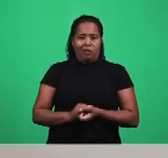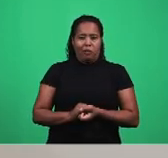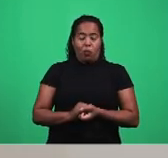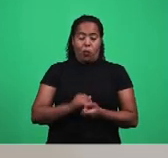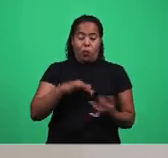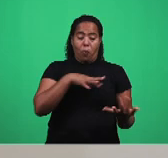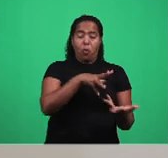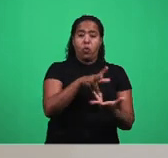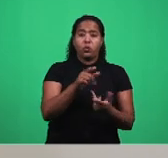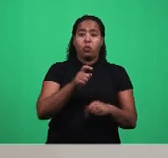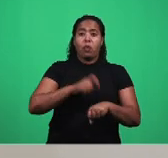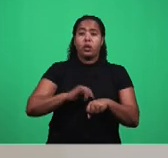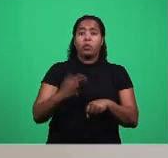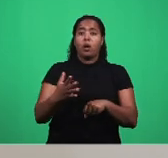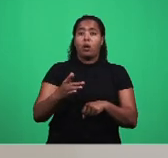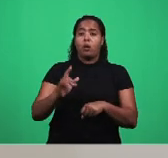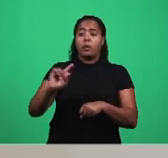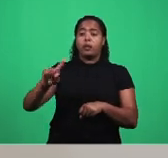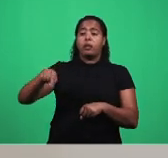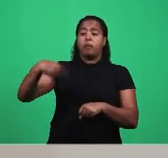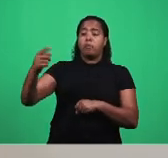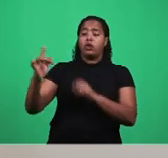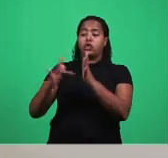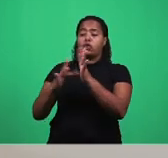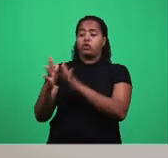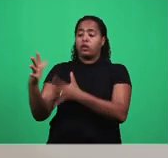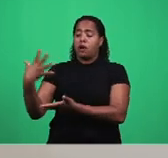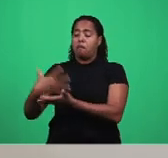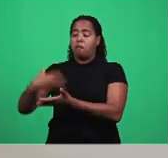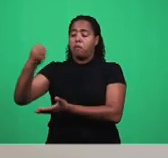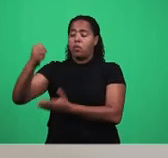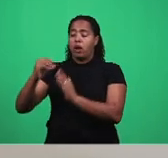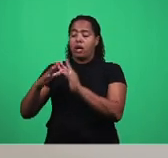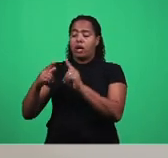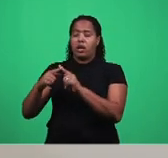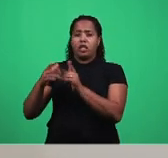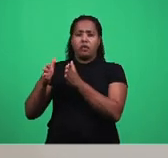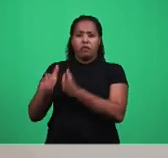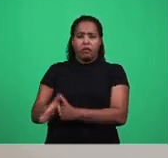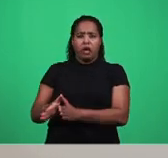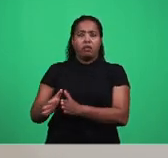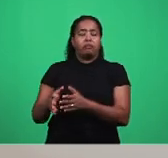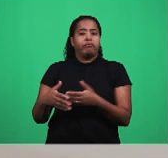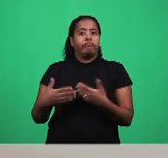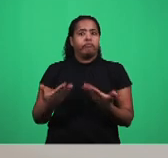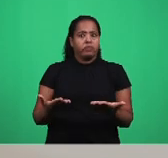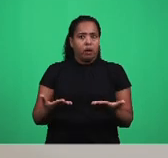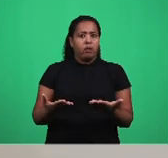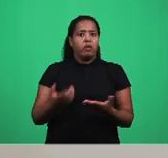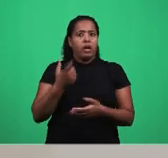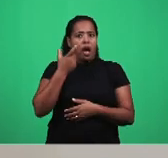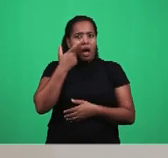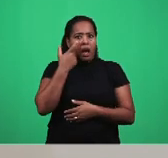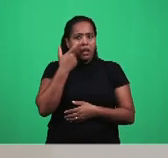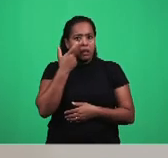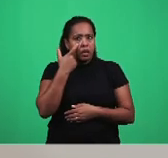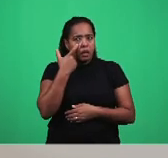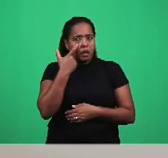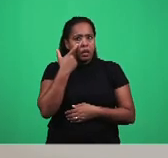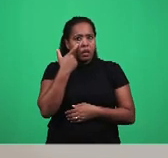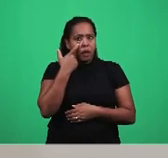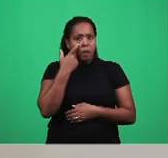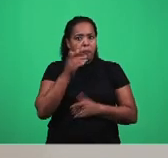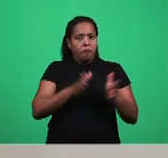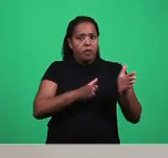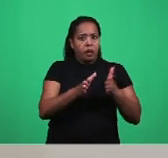sœurs, nous allons être attentifs à ce moment et donner la continuité à tout ce que nous faisons. Nous allons travailler,